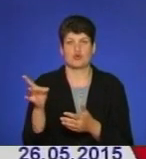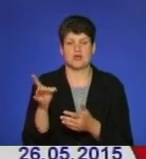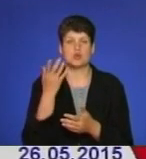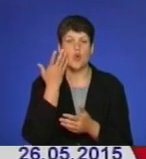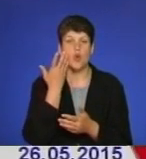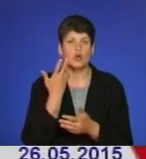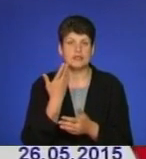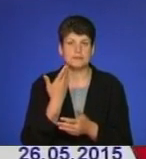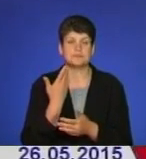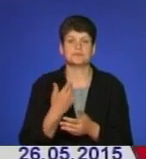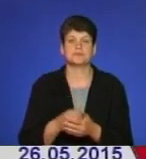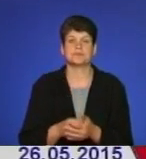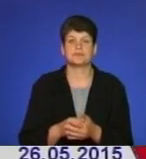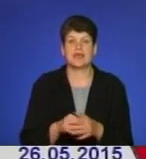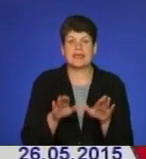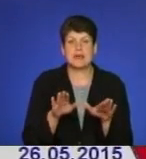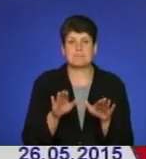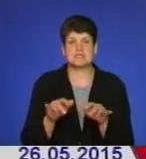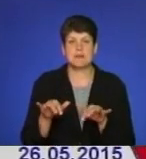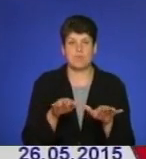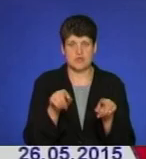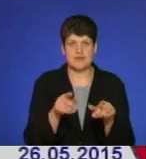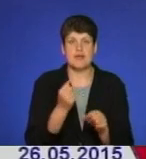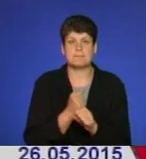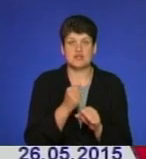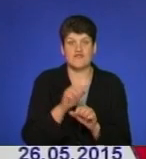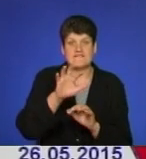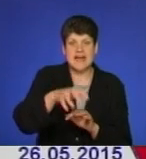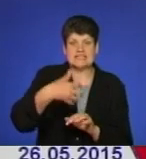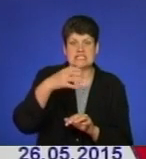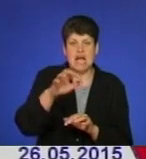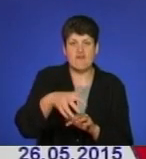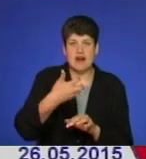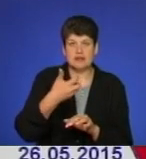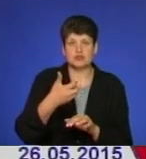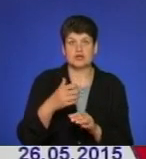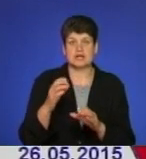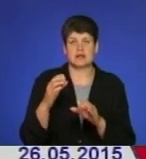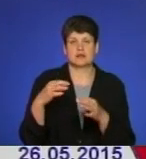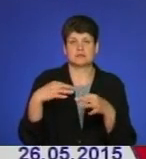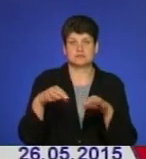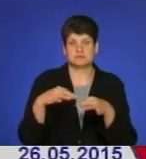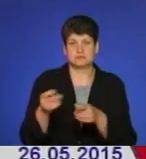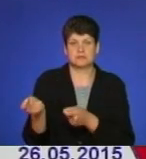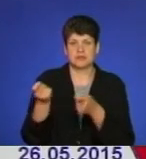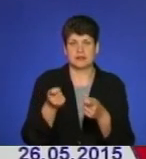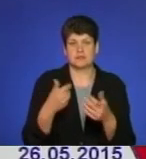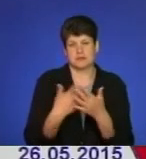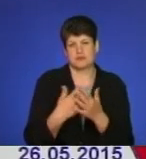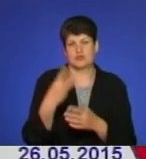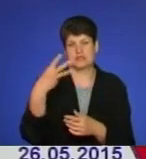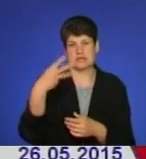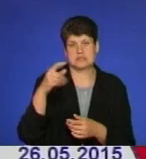коли на місце події, де працював ескаватор і газон, прибуло близько 30 чоловік